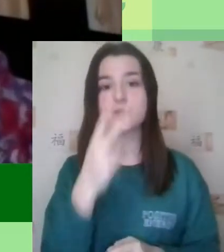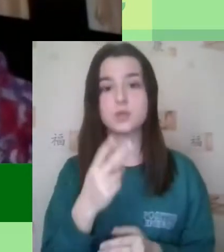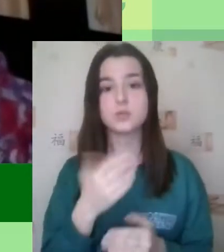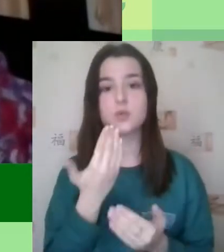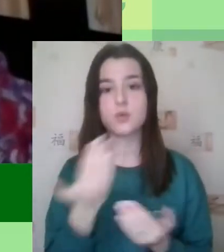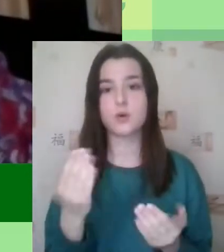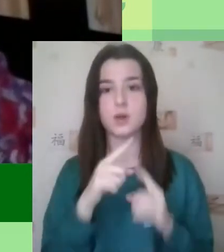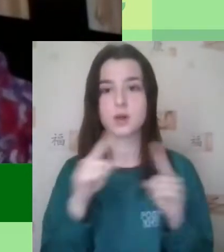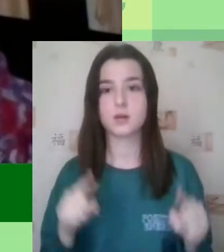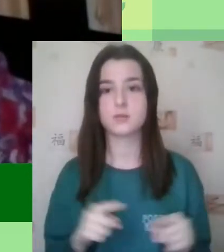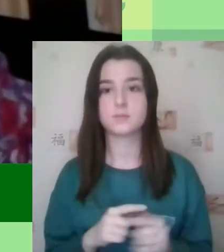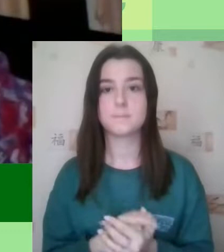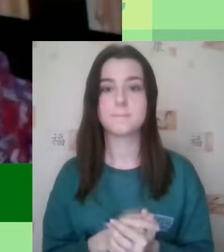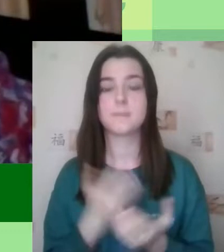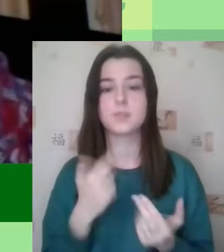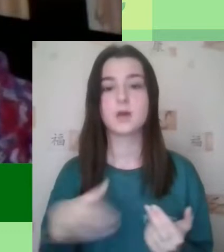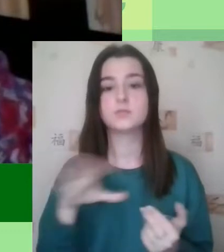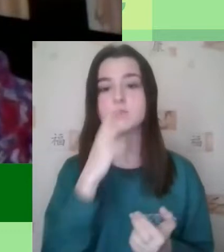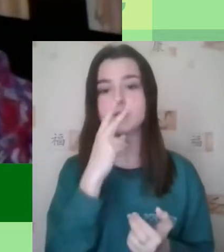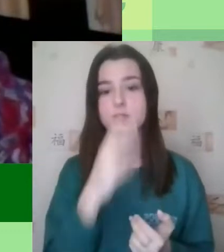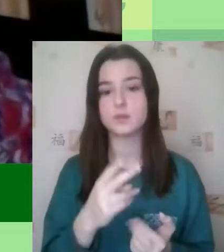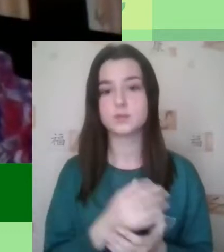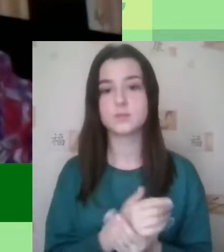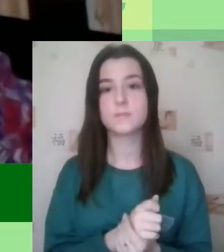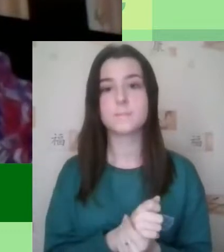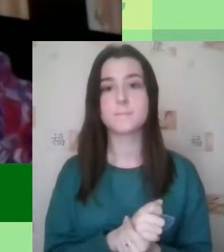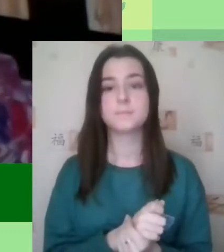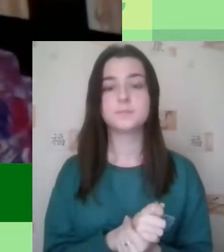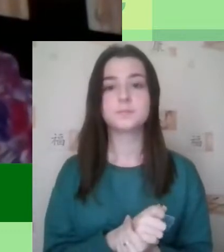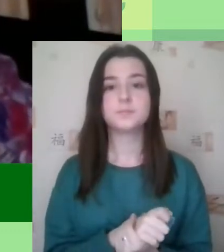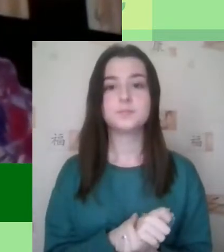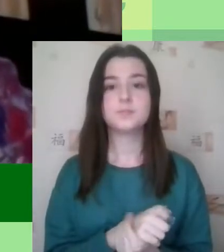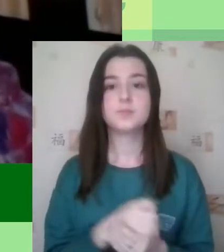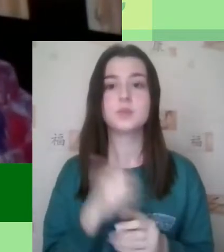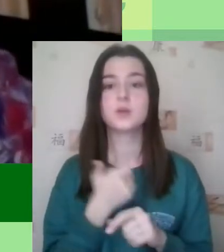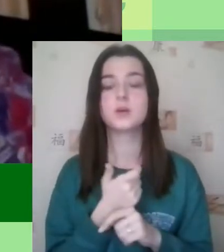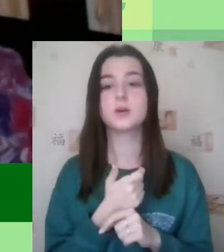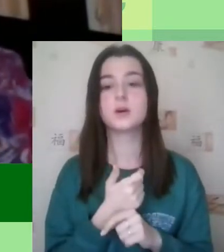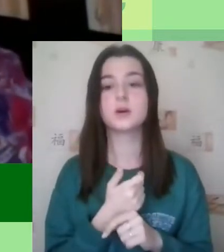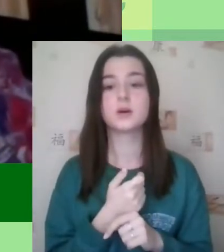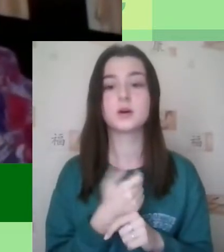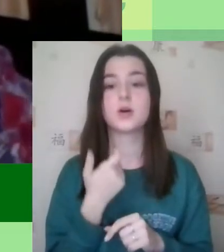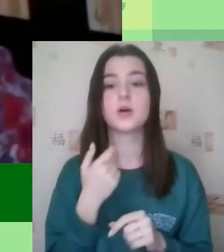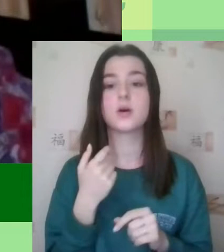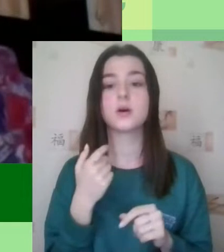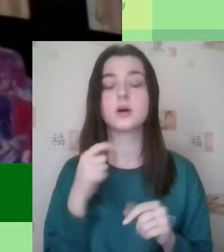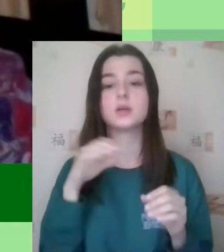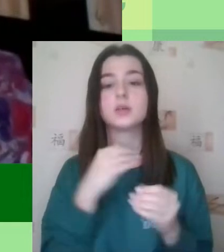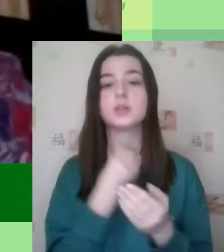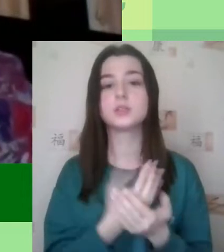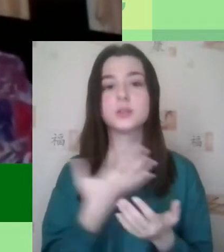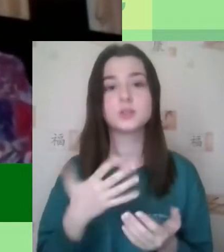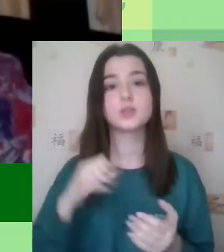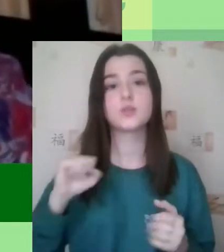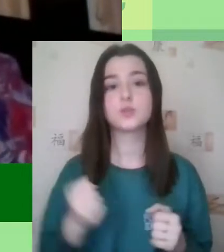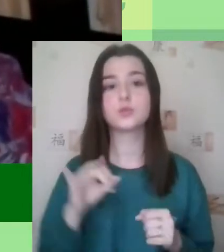екран. Так, все видно, Віка, все нормально. Окей, добре. Дуже-дуже дякую. Отже, шановні друзі і подруги, ми